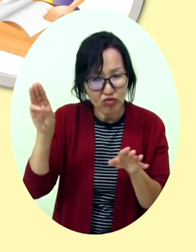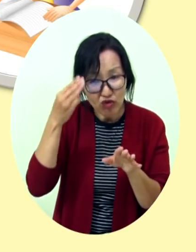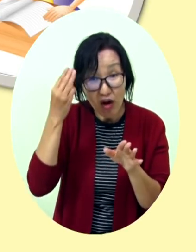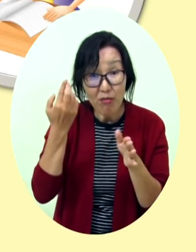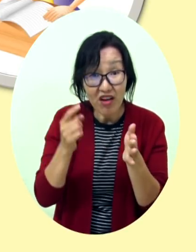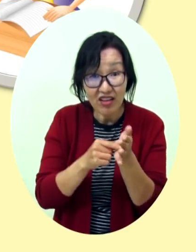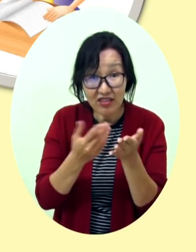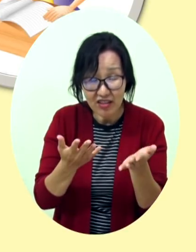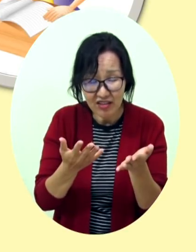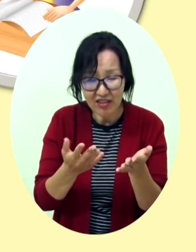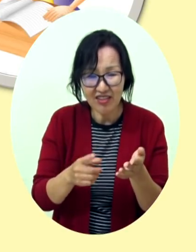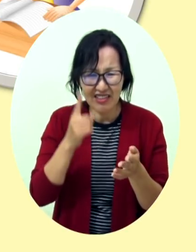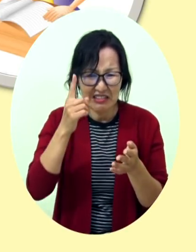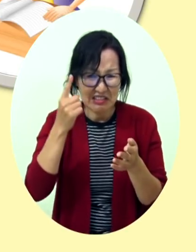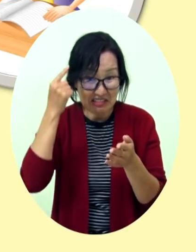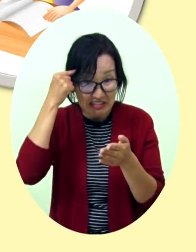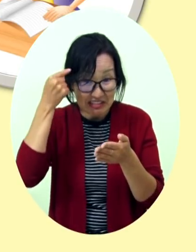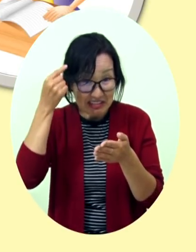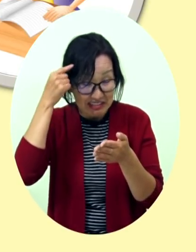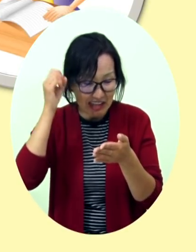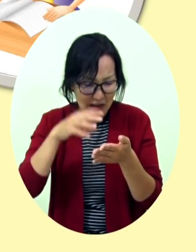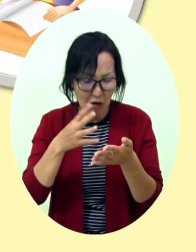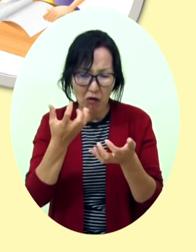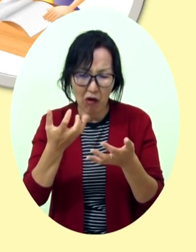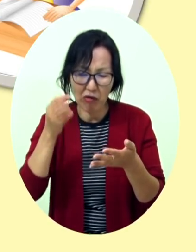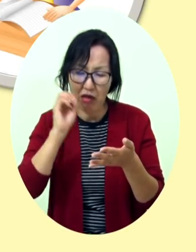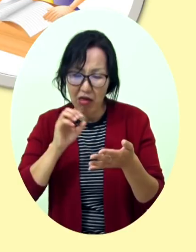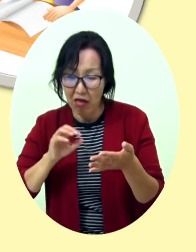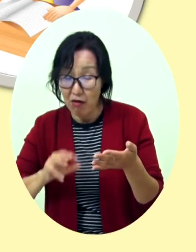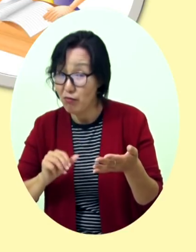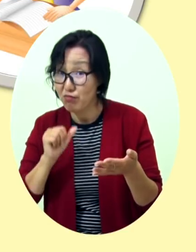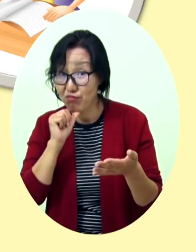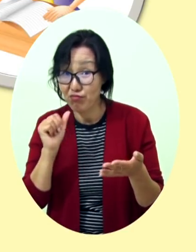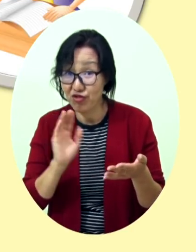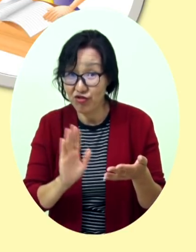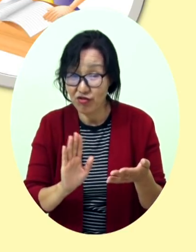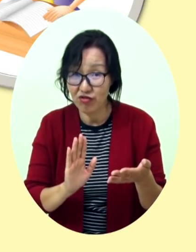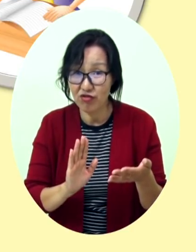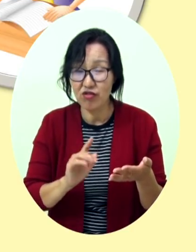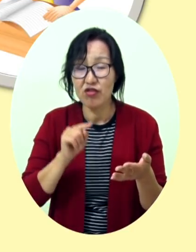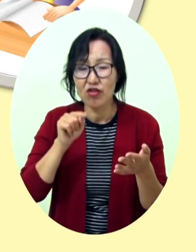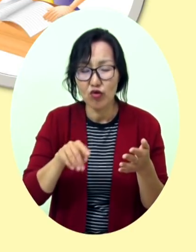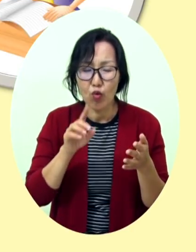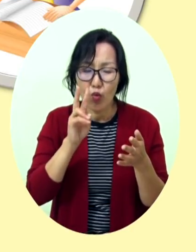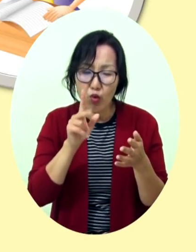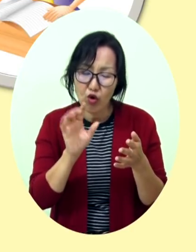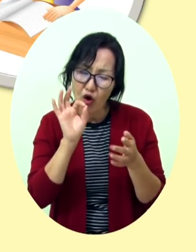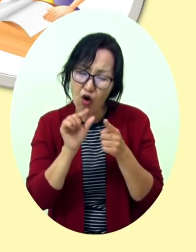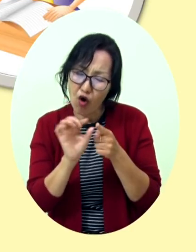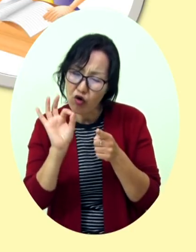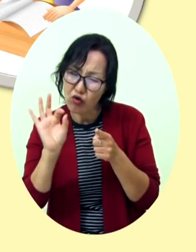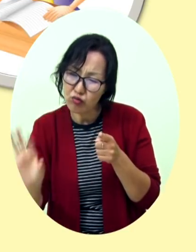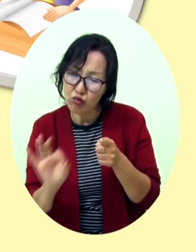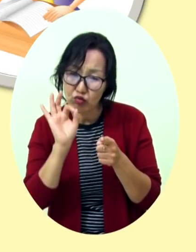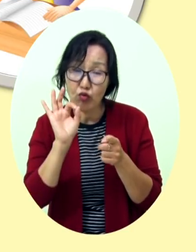байна. Мөн нэг санааг олон дахин нуршихгүй байх ёстой. Үгийг оноч зөв сонгох